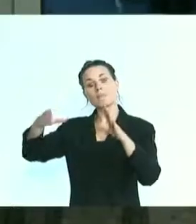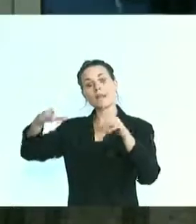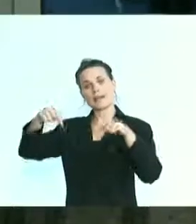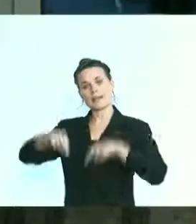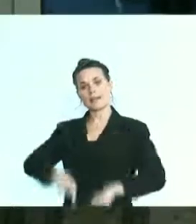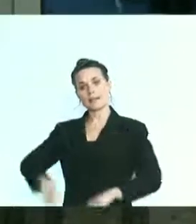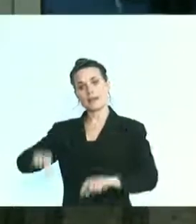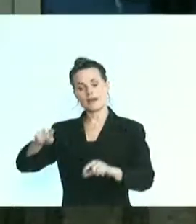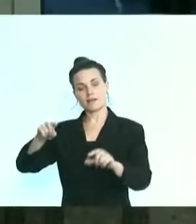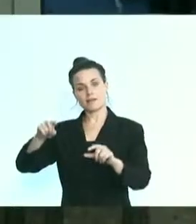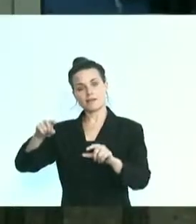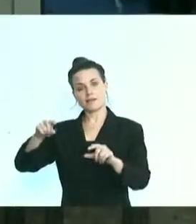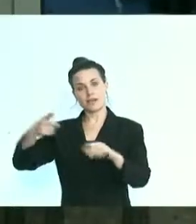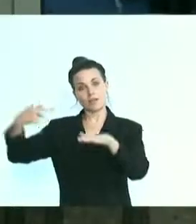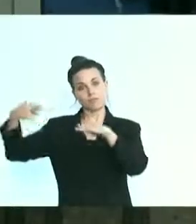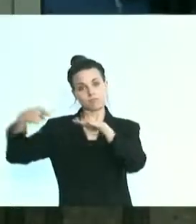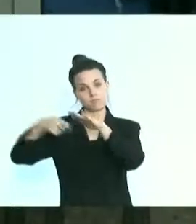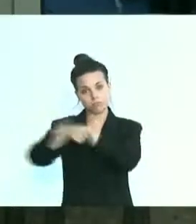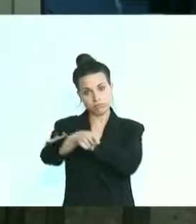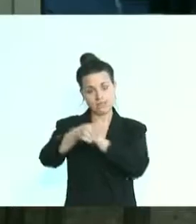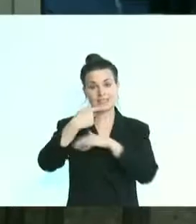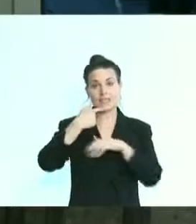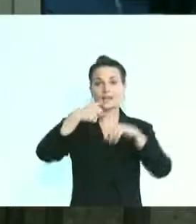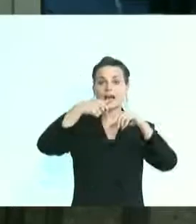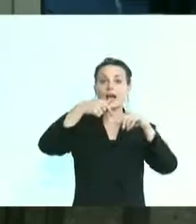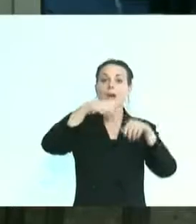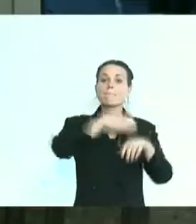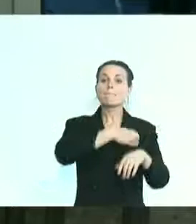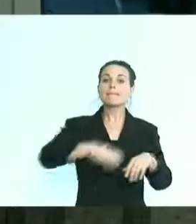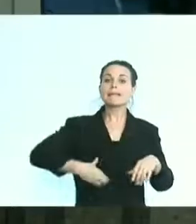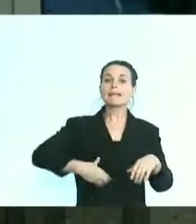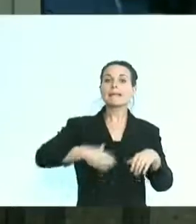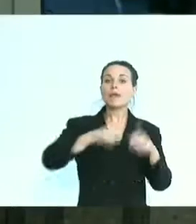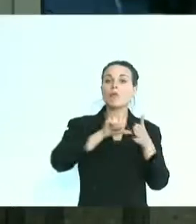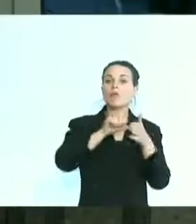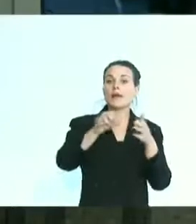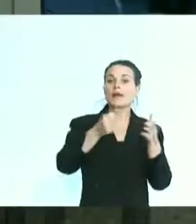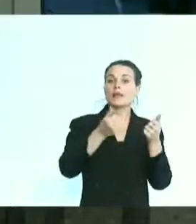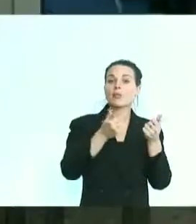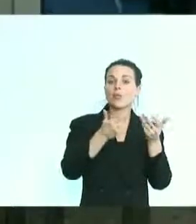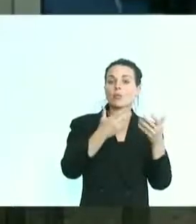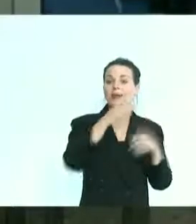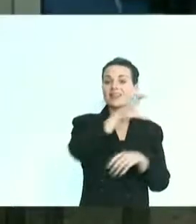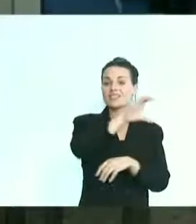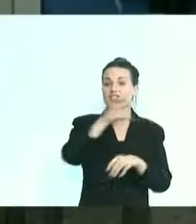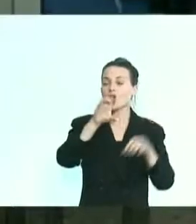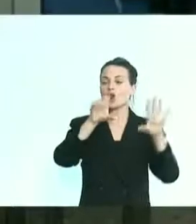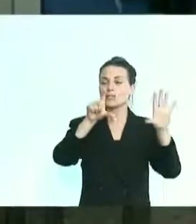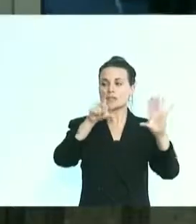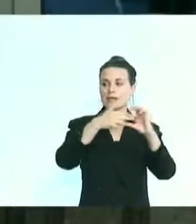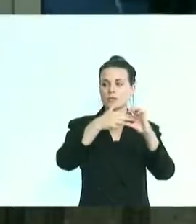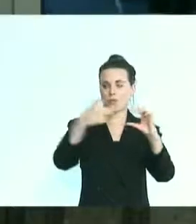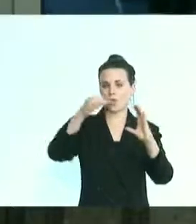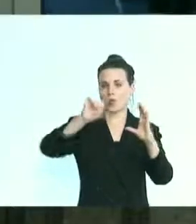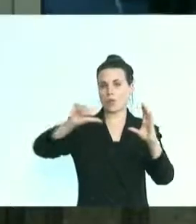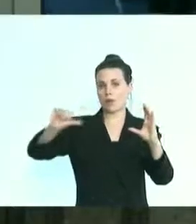107 € par mois à la charge des collectivités. C'est capital hein, pour votre engagement. Et là, je m'adresse aux collectivités. Voilà, nous venons